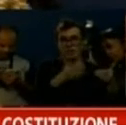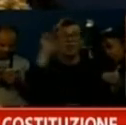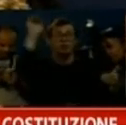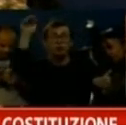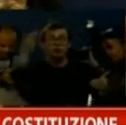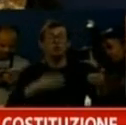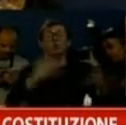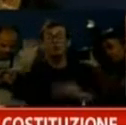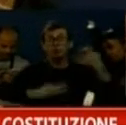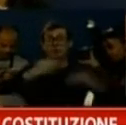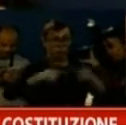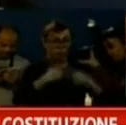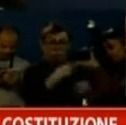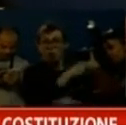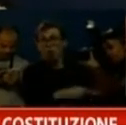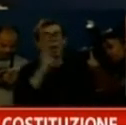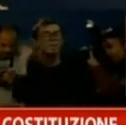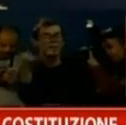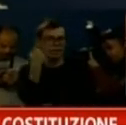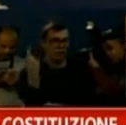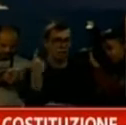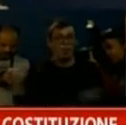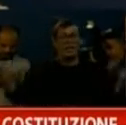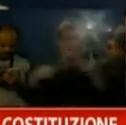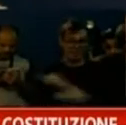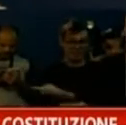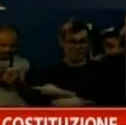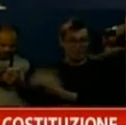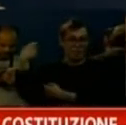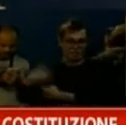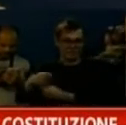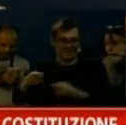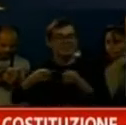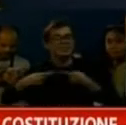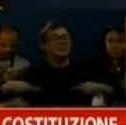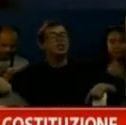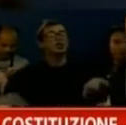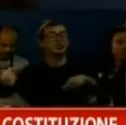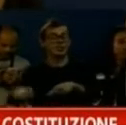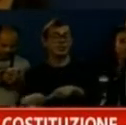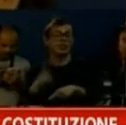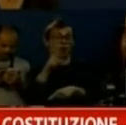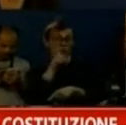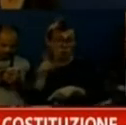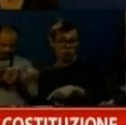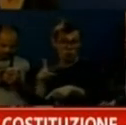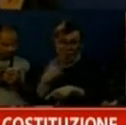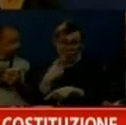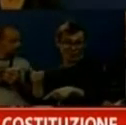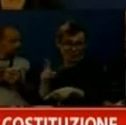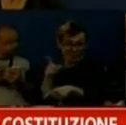il non detto da parte del Presidente del Consiglio e di tanti altri è che si vogliono utilizzare